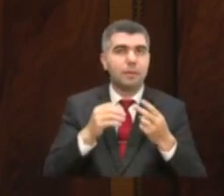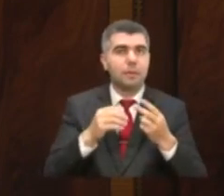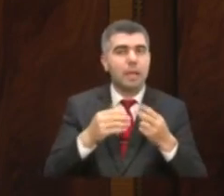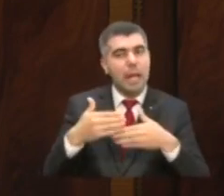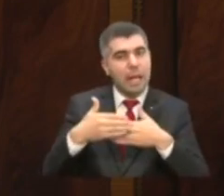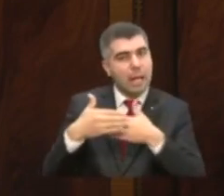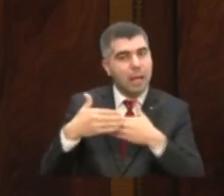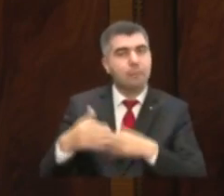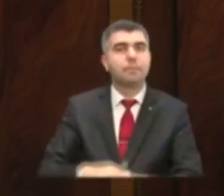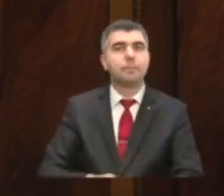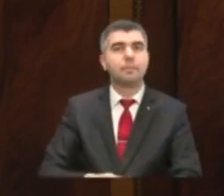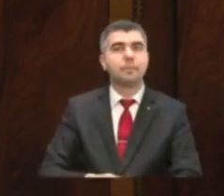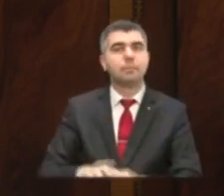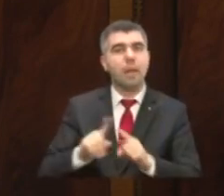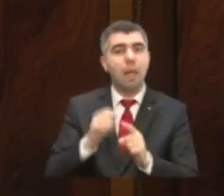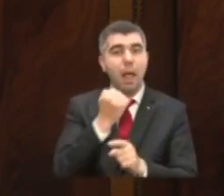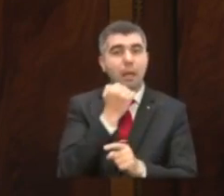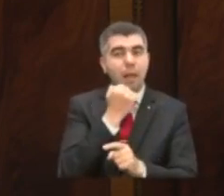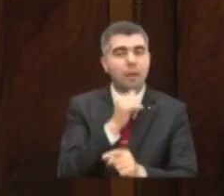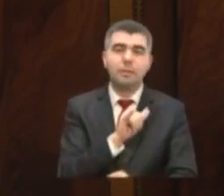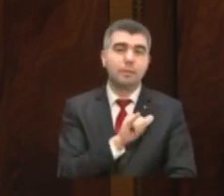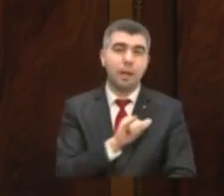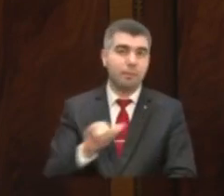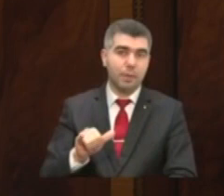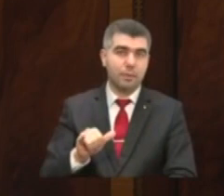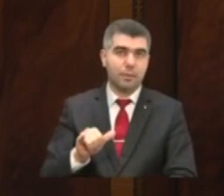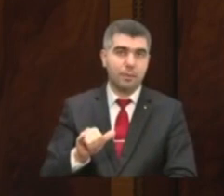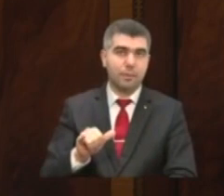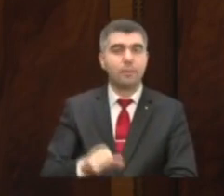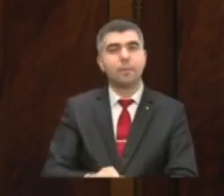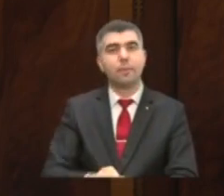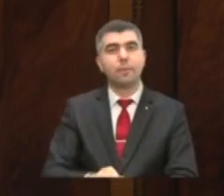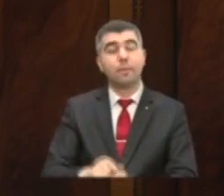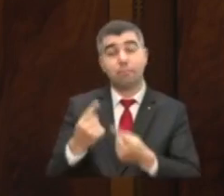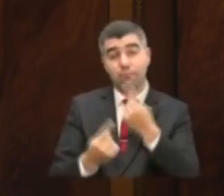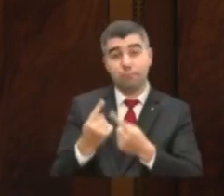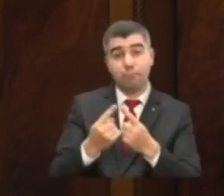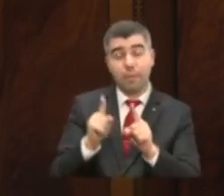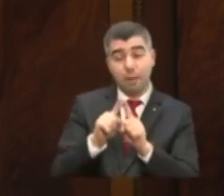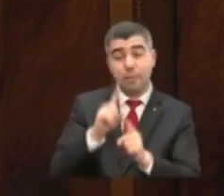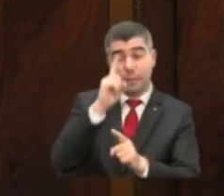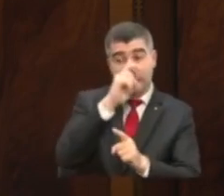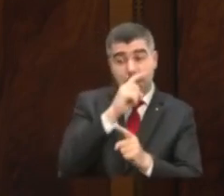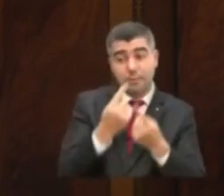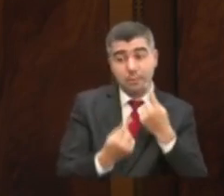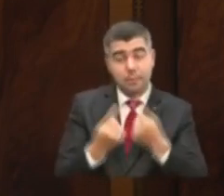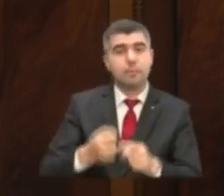أقرب وقت، ولا مجال للخطأ فيه. والخطأ في هذا المجال سيكون جد مكلف وإلا ما أقول